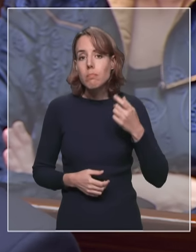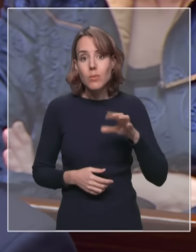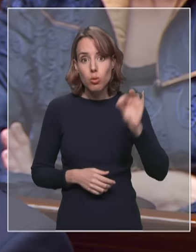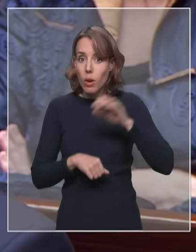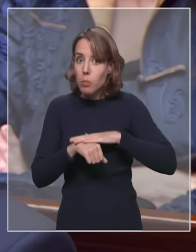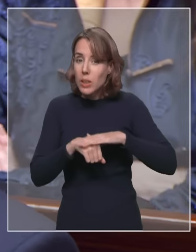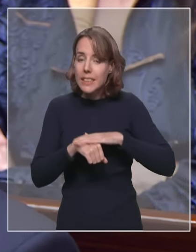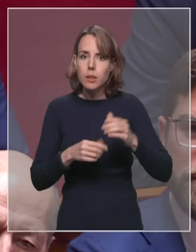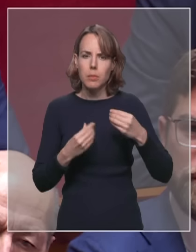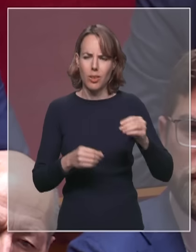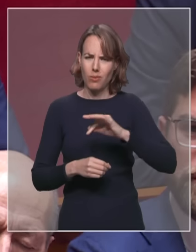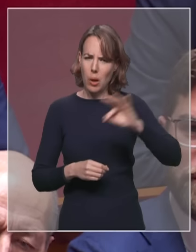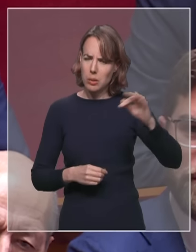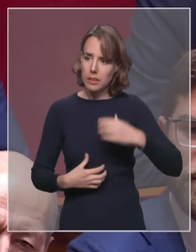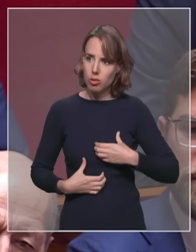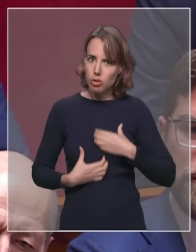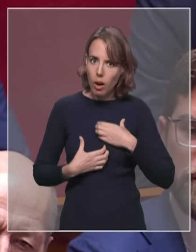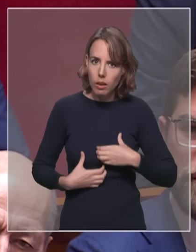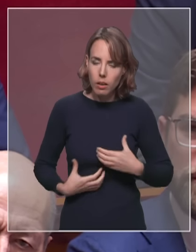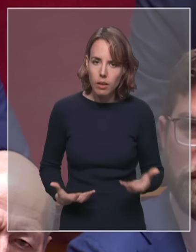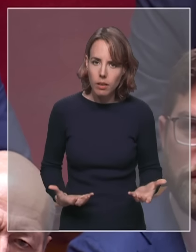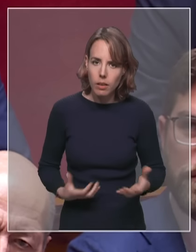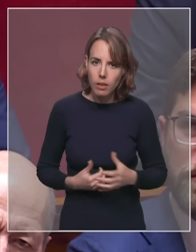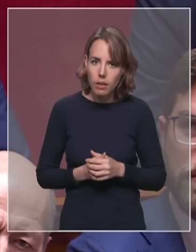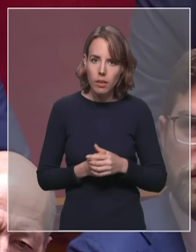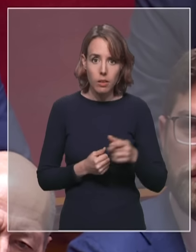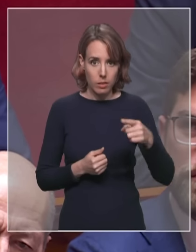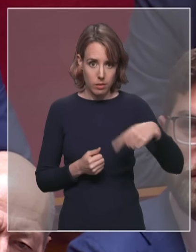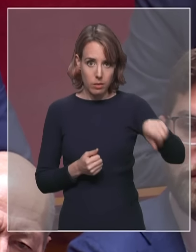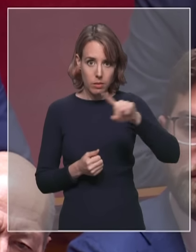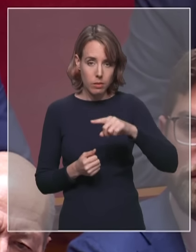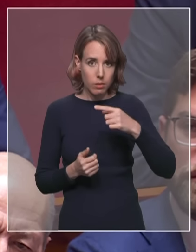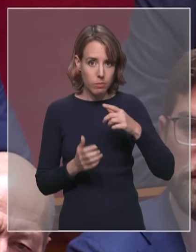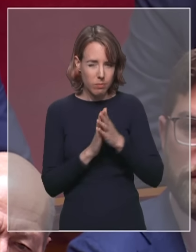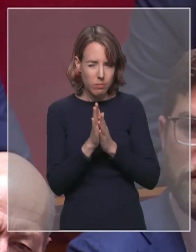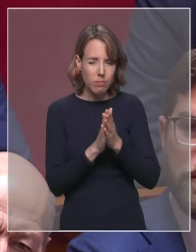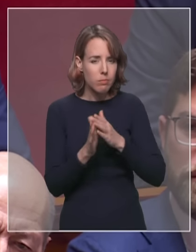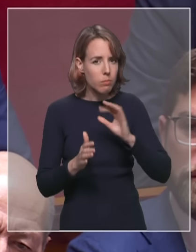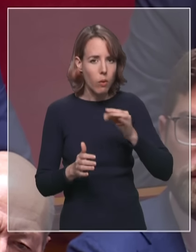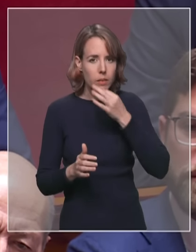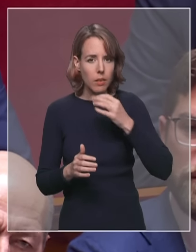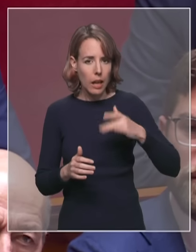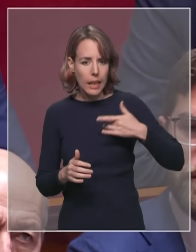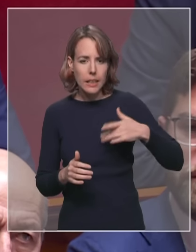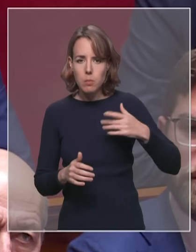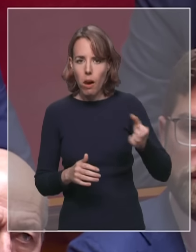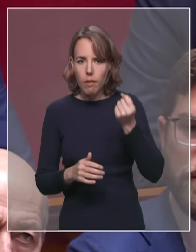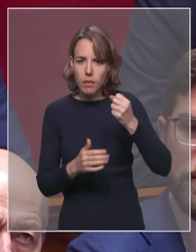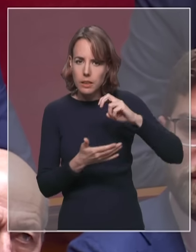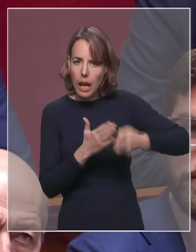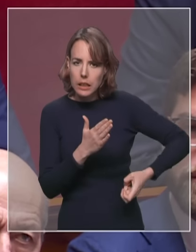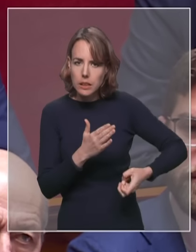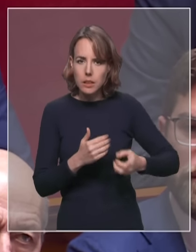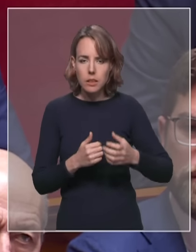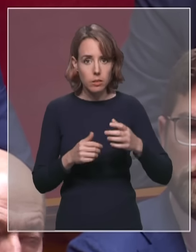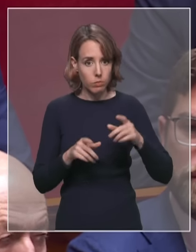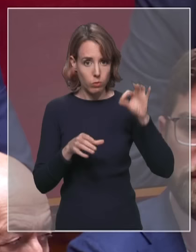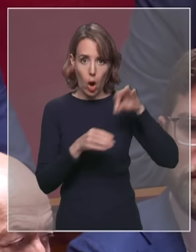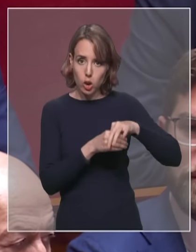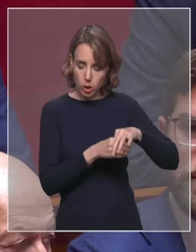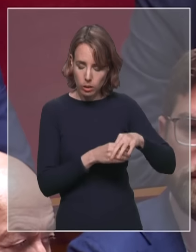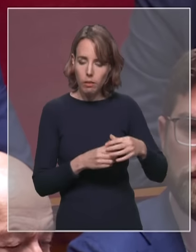Français. Vote commun pour taxer l'intéressement, les primes et la participation des salariés. Vote commun pour taxer